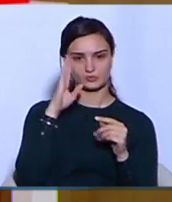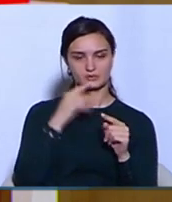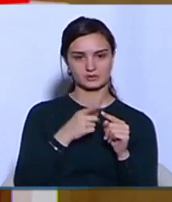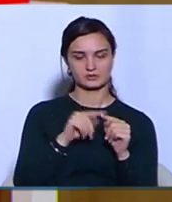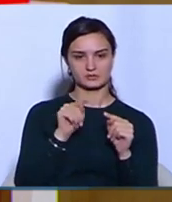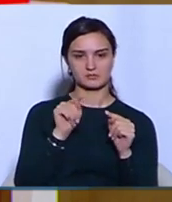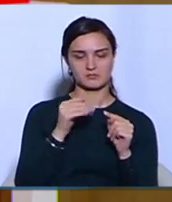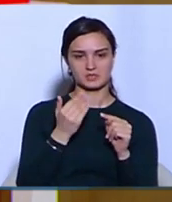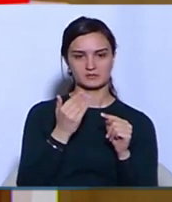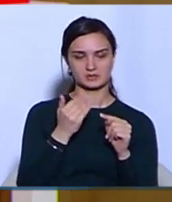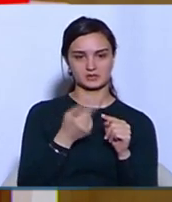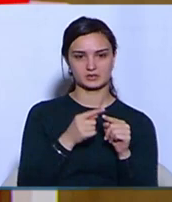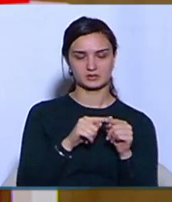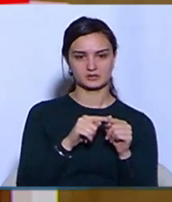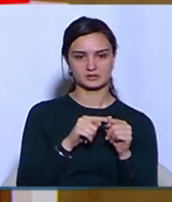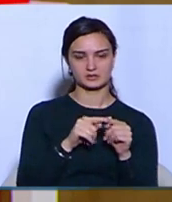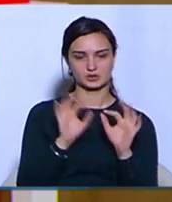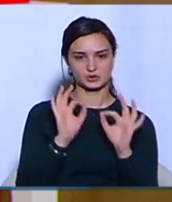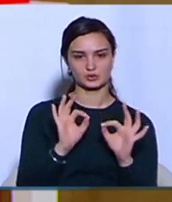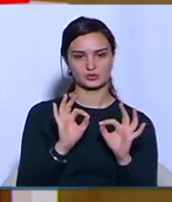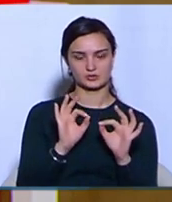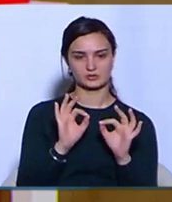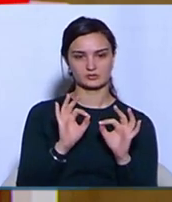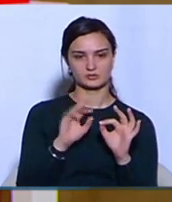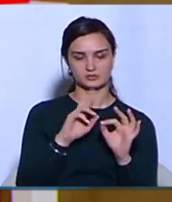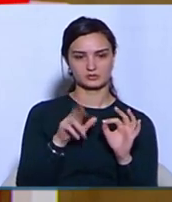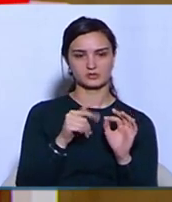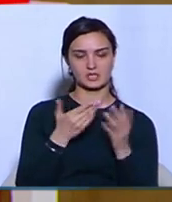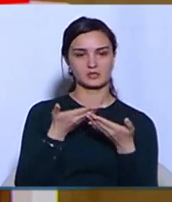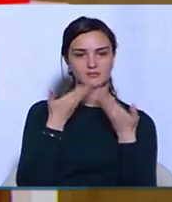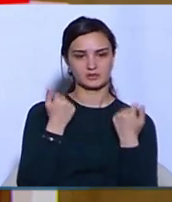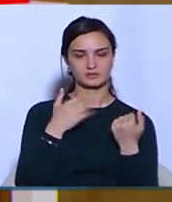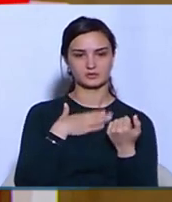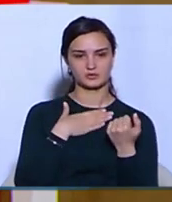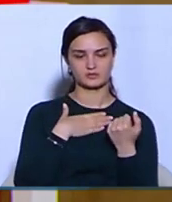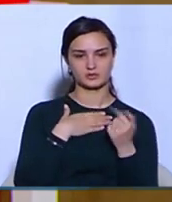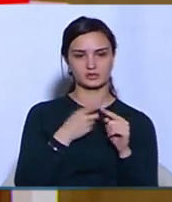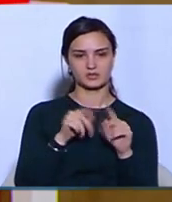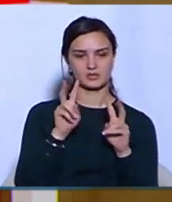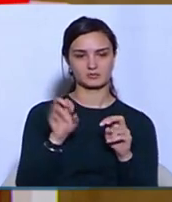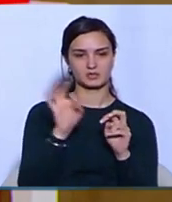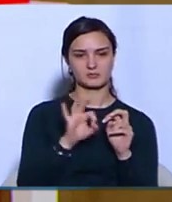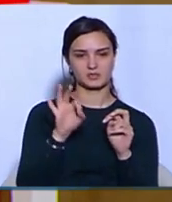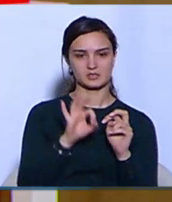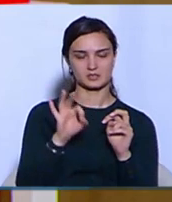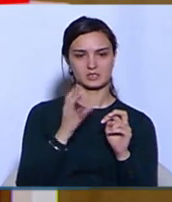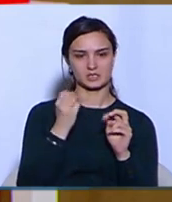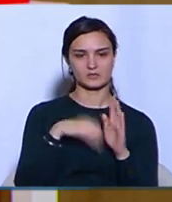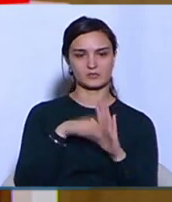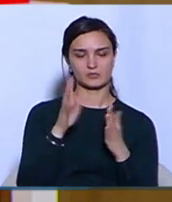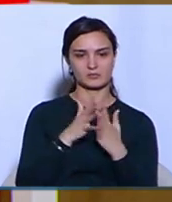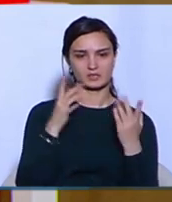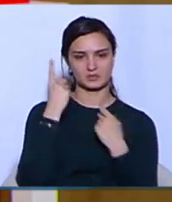რომ მათთვისაც ორიენტირი იყოს სწორი და გაგვიადულდეს ჩვენ ამ თემაზე კიდევ უფრო